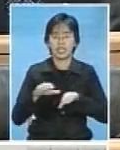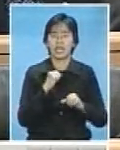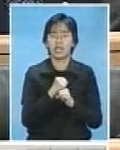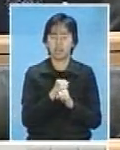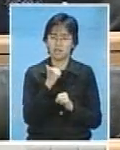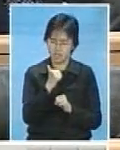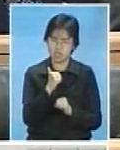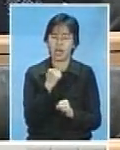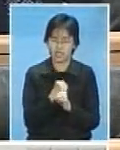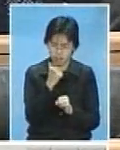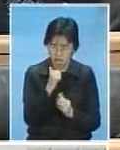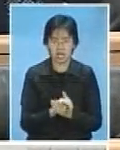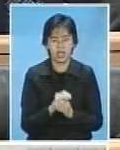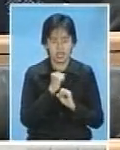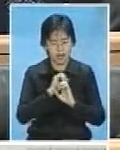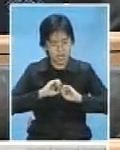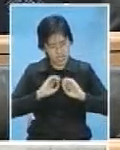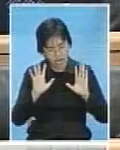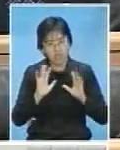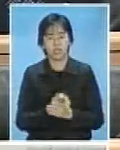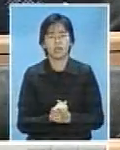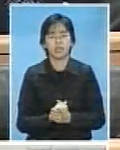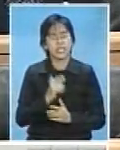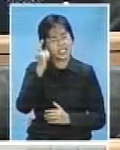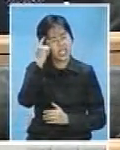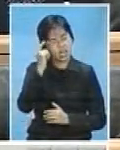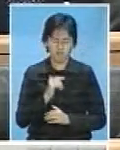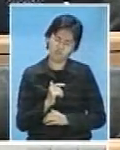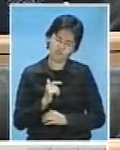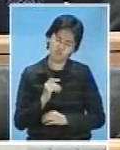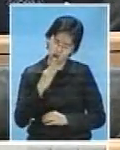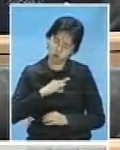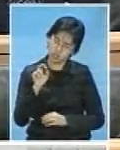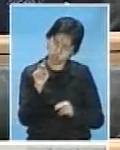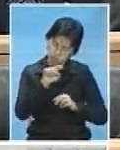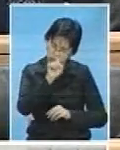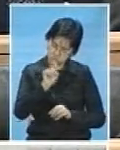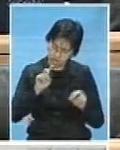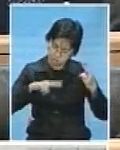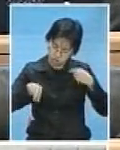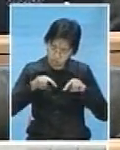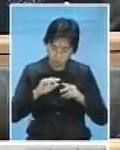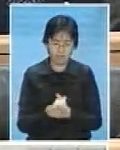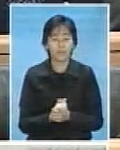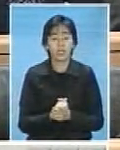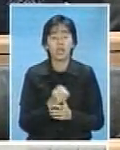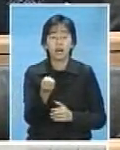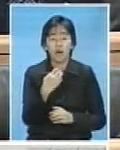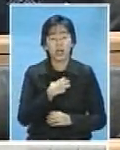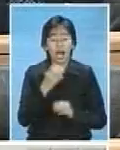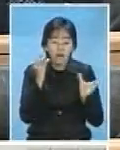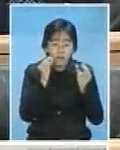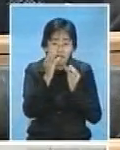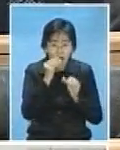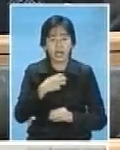ว่านี้ทำได้โปร่งใสกว่านี้จึงจำเป็นต้องตรวจสอบเช่นเดียวกันครับที่ท่านบอกว่าอยากจะฟัง